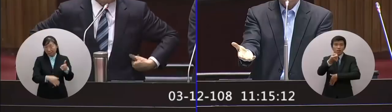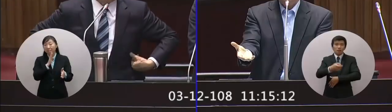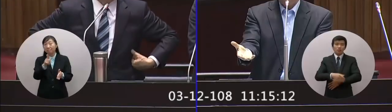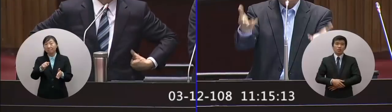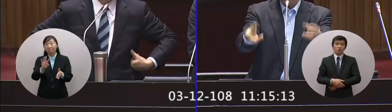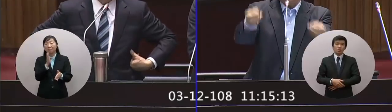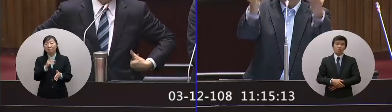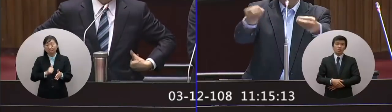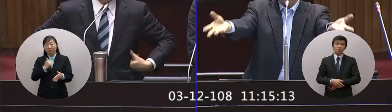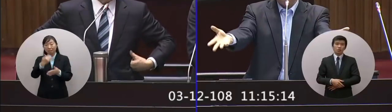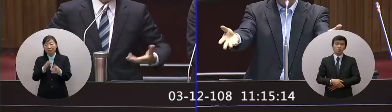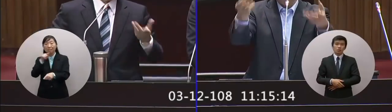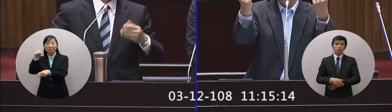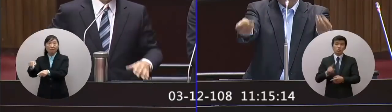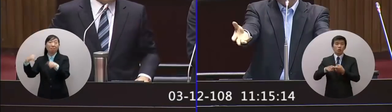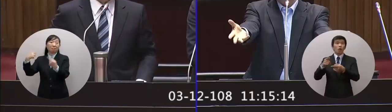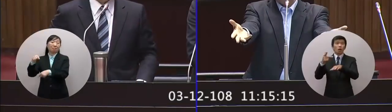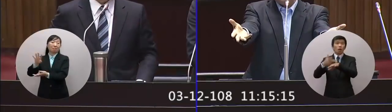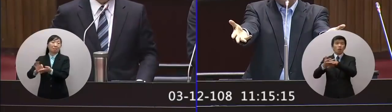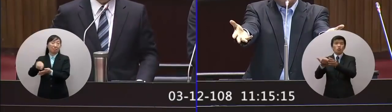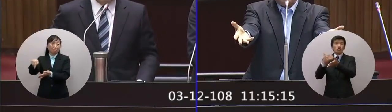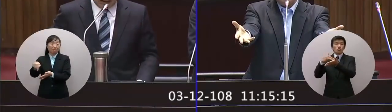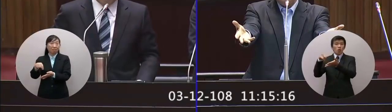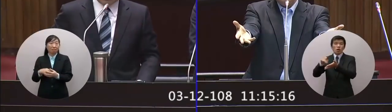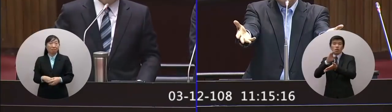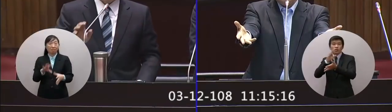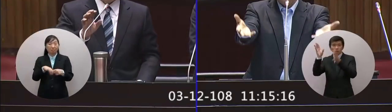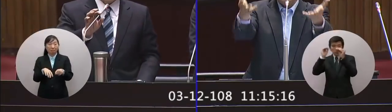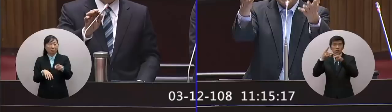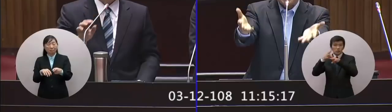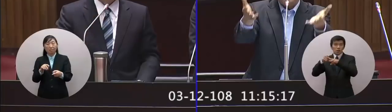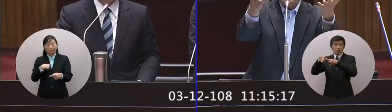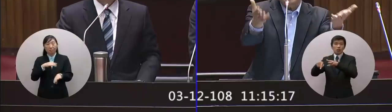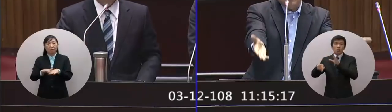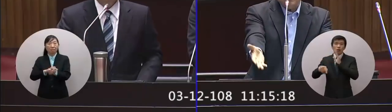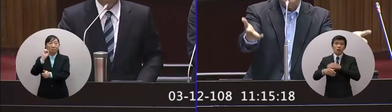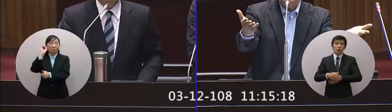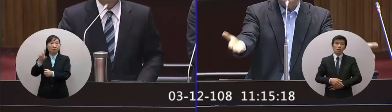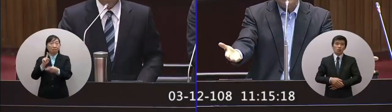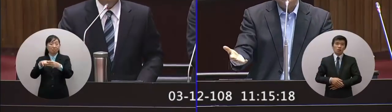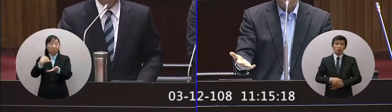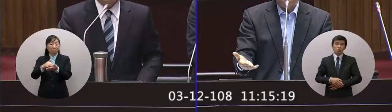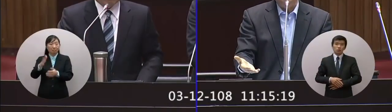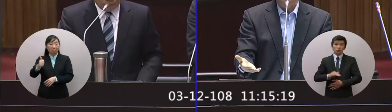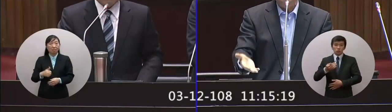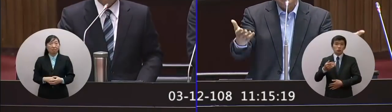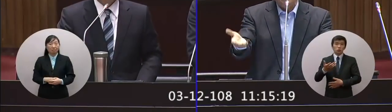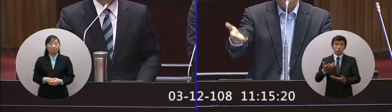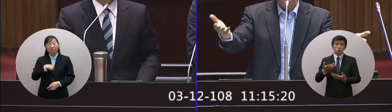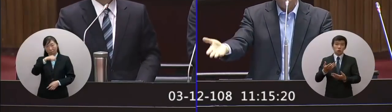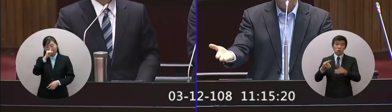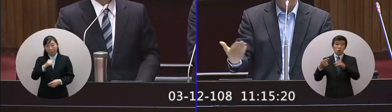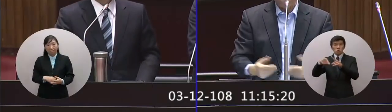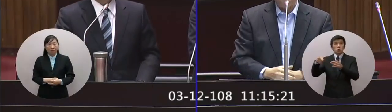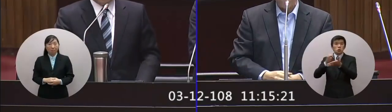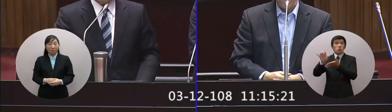经常的， 就把科技预算删掉，因为科技预算是资本门的。 好，我来告诉主席 长，市场都是很多用在经常门的上上啊，人才